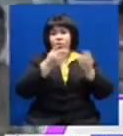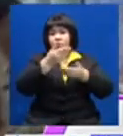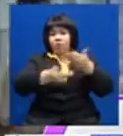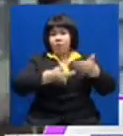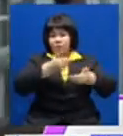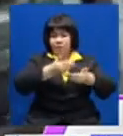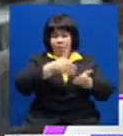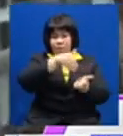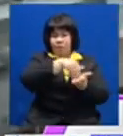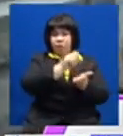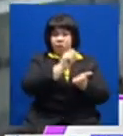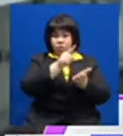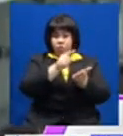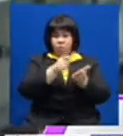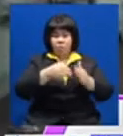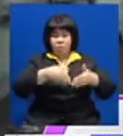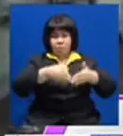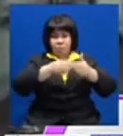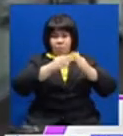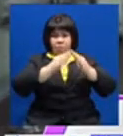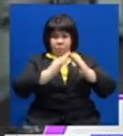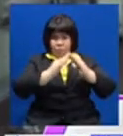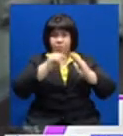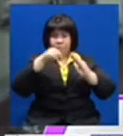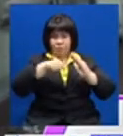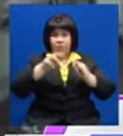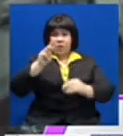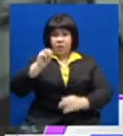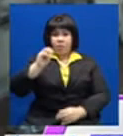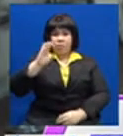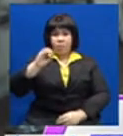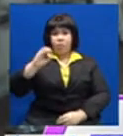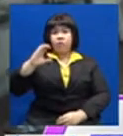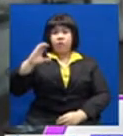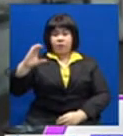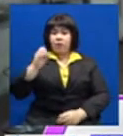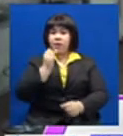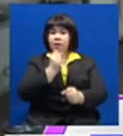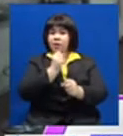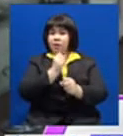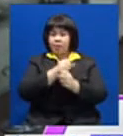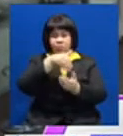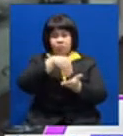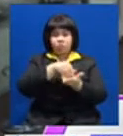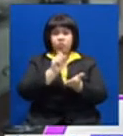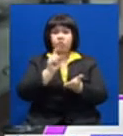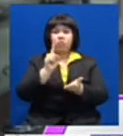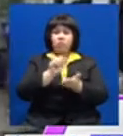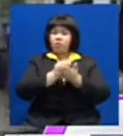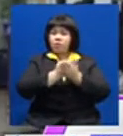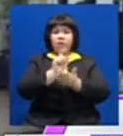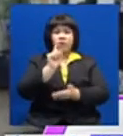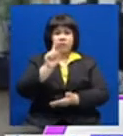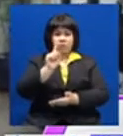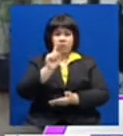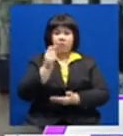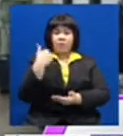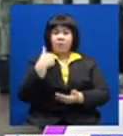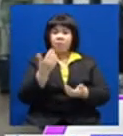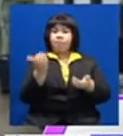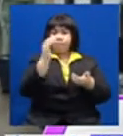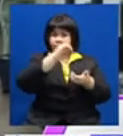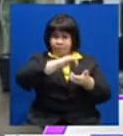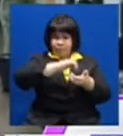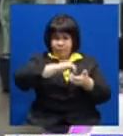ให้บริการณจุดเดียวของกระทรวงพาณิชย์หรือ moc SinglePoint serviceซึ่งเป็นการทำงานร่วมกันระหว่างกรมพัฒนา